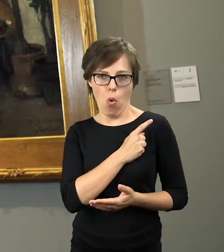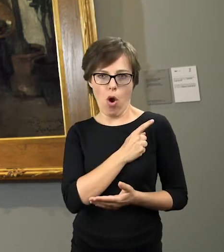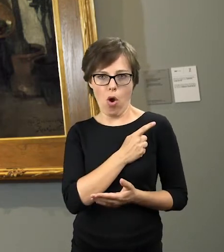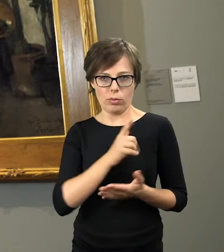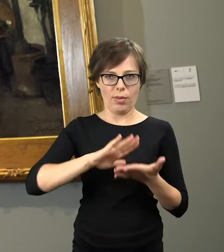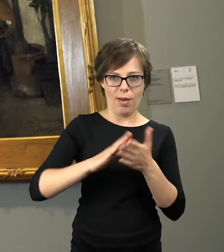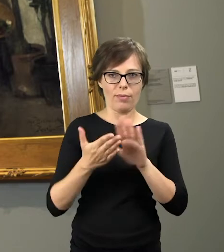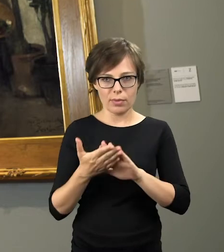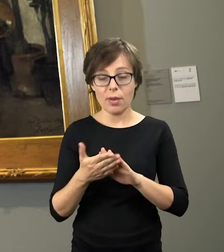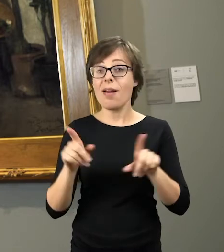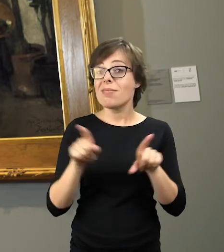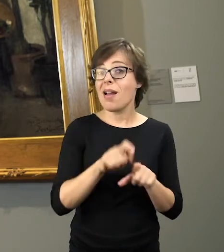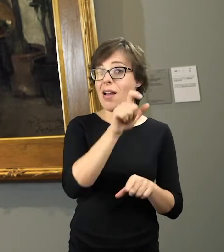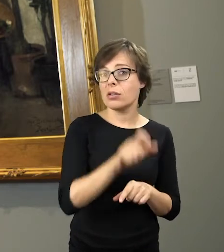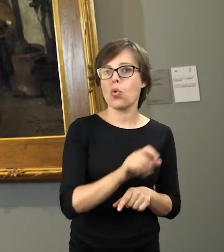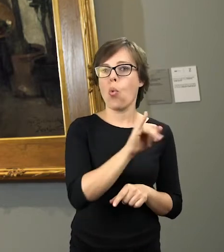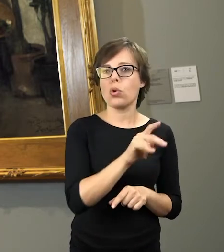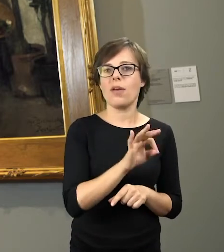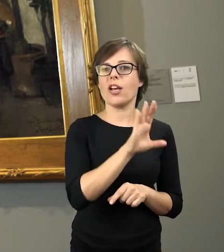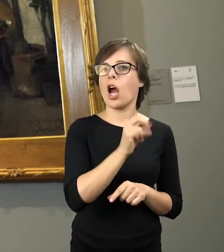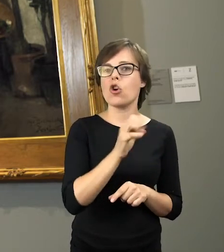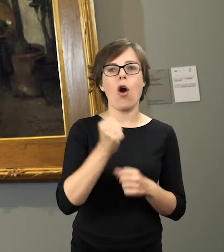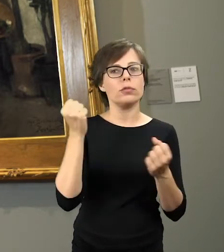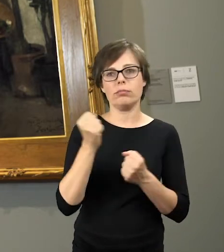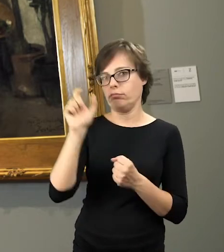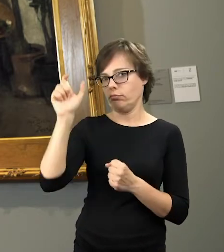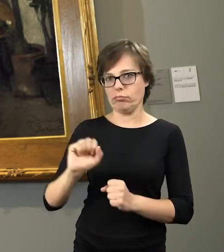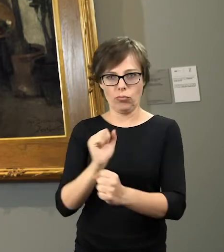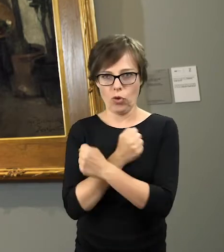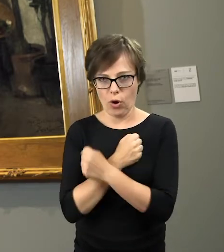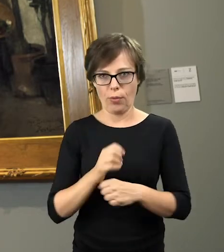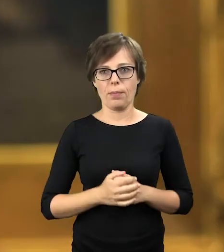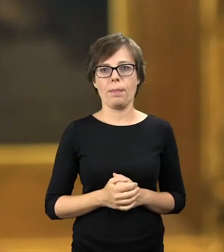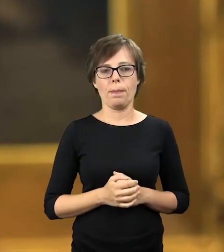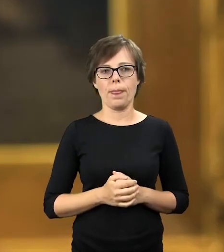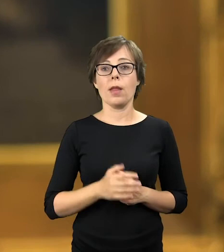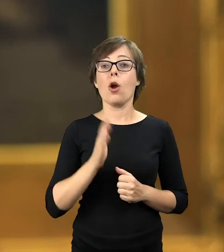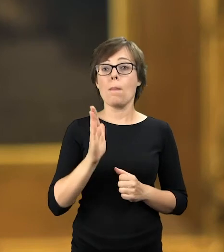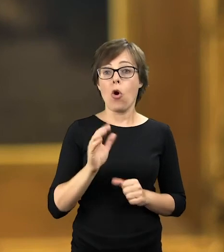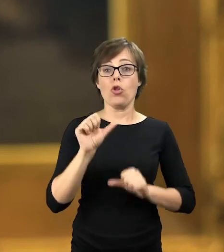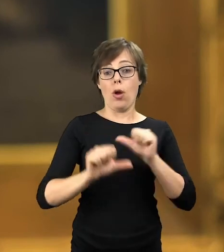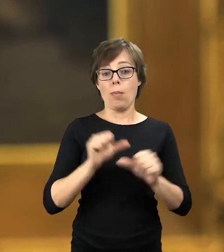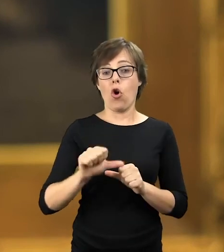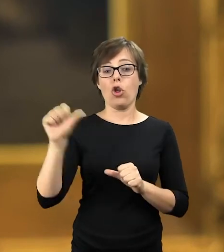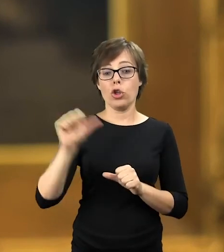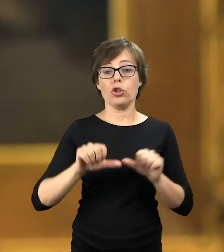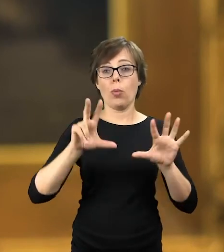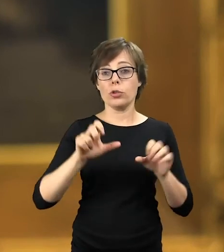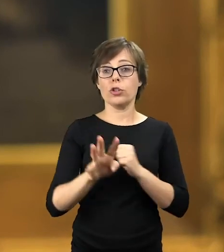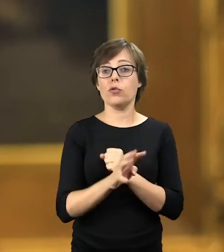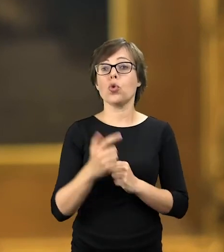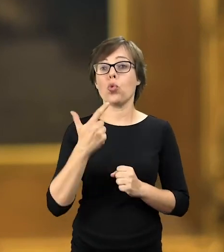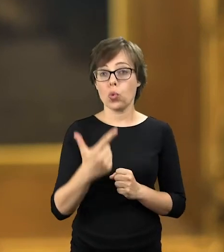adorowana przez niego jego obecnością. Po roku w 1892